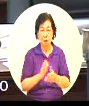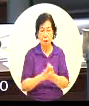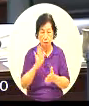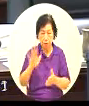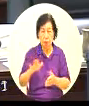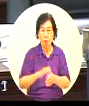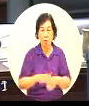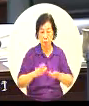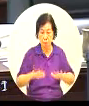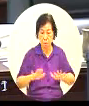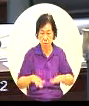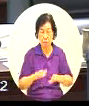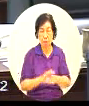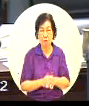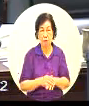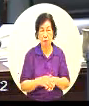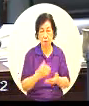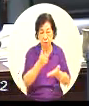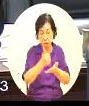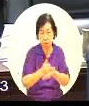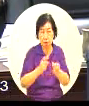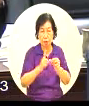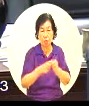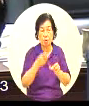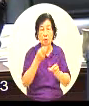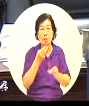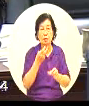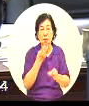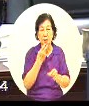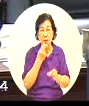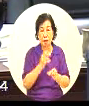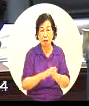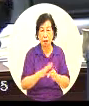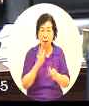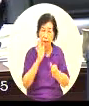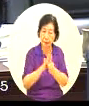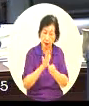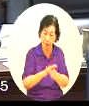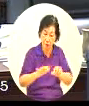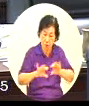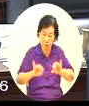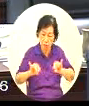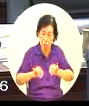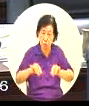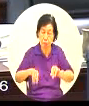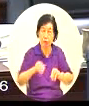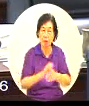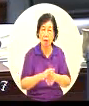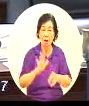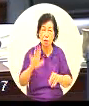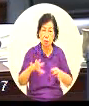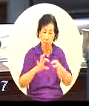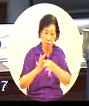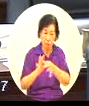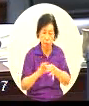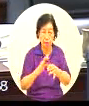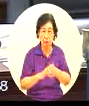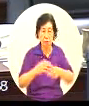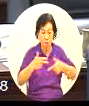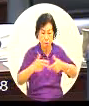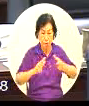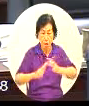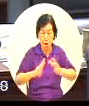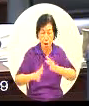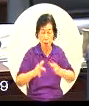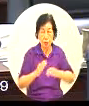好，拜托你中央时阵会当替这块地发声。这块地呢，牵连着大社，唔是人物发展。这